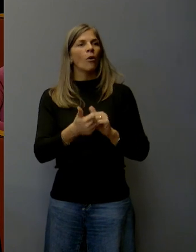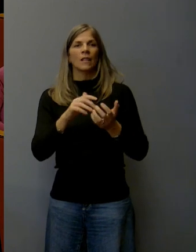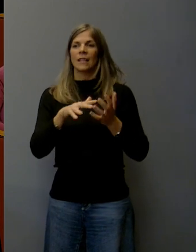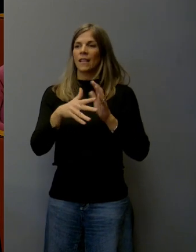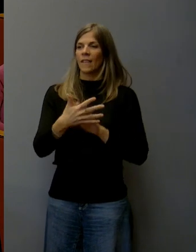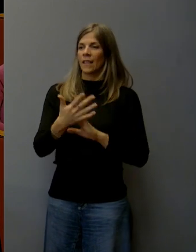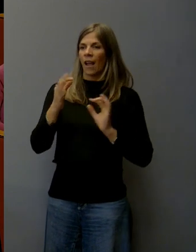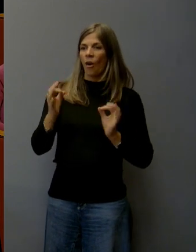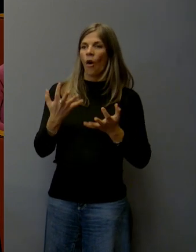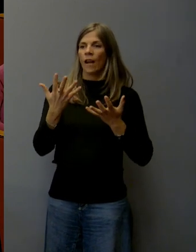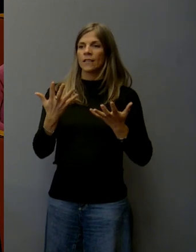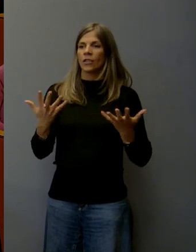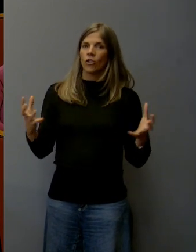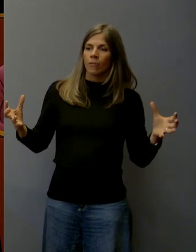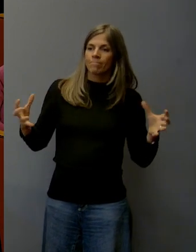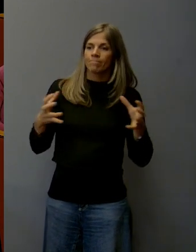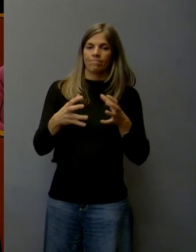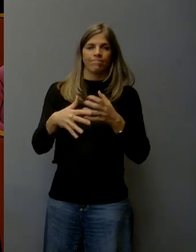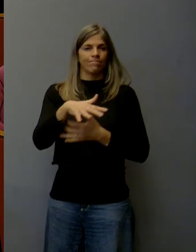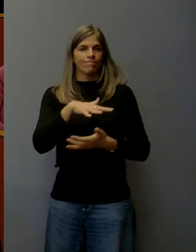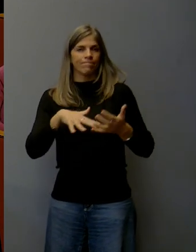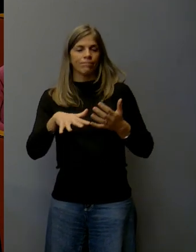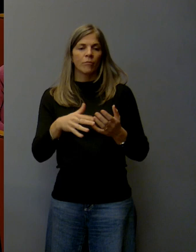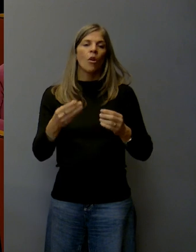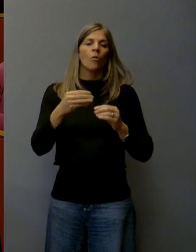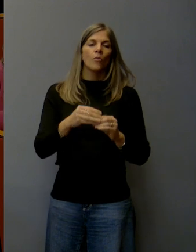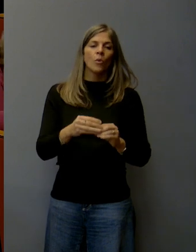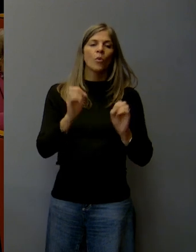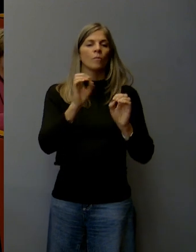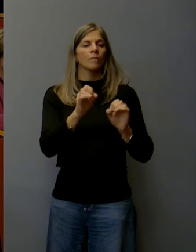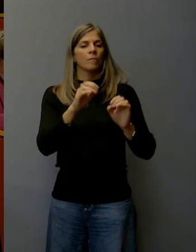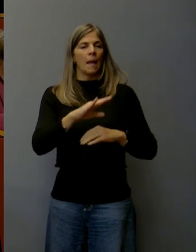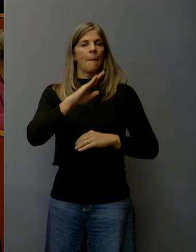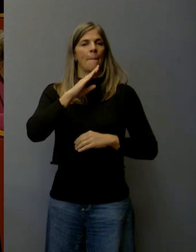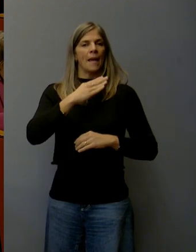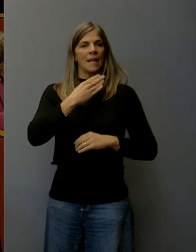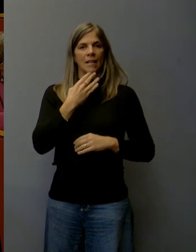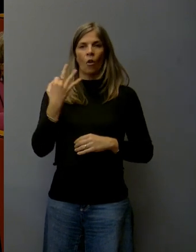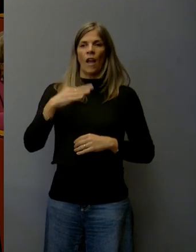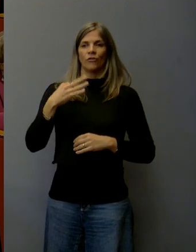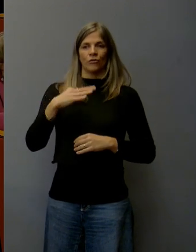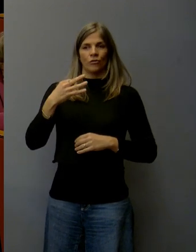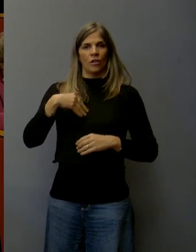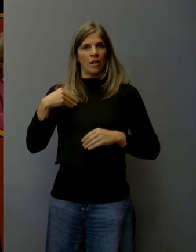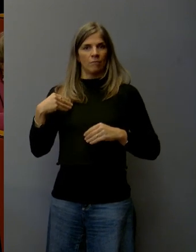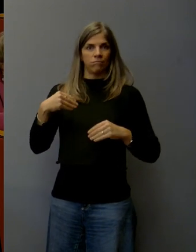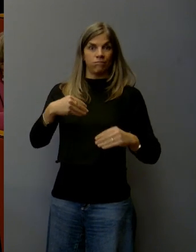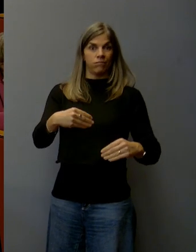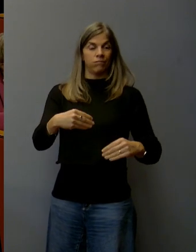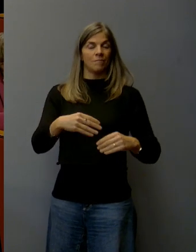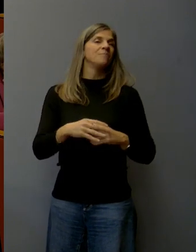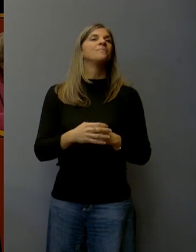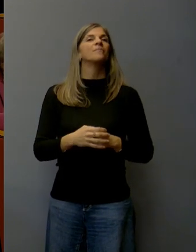ad essere una importante scuola di merito e di eccellenze Ecco queste due parole che sono